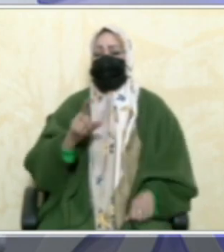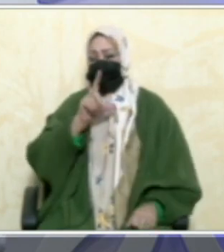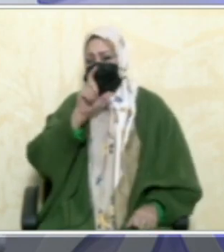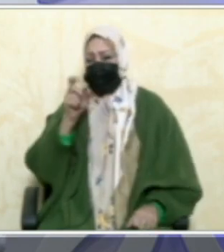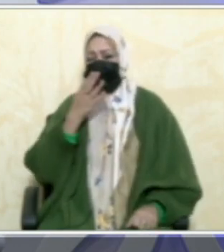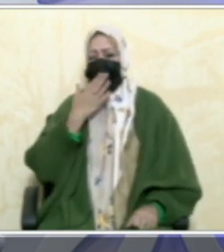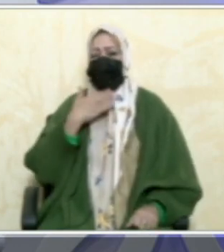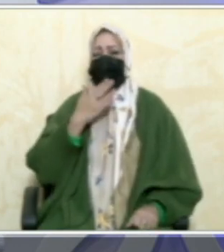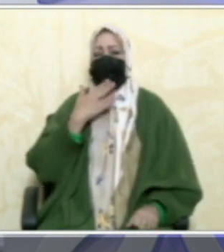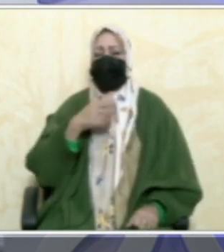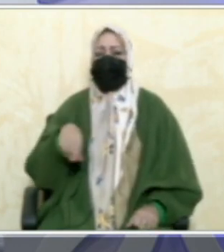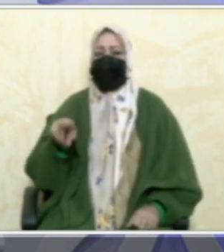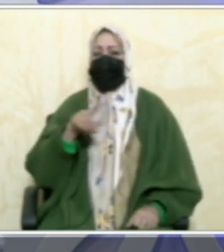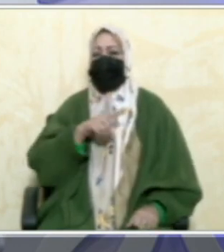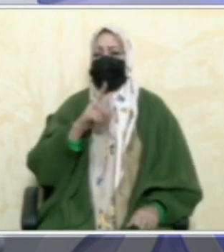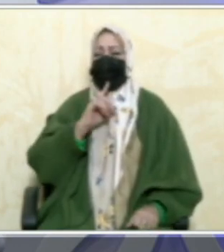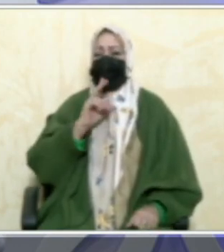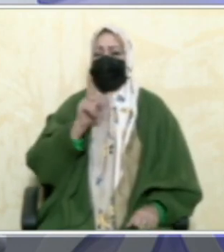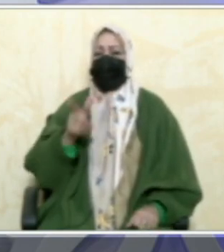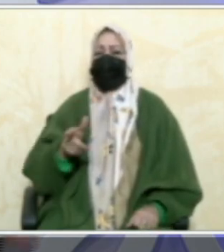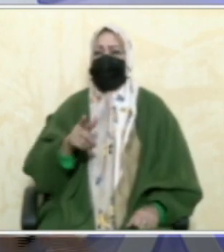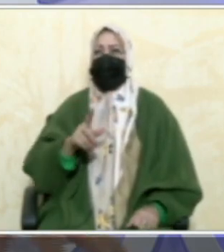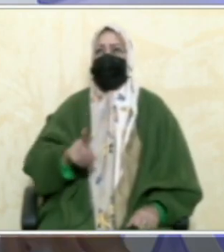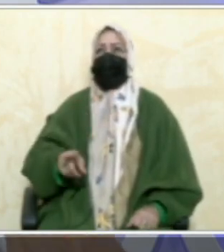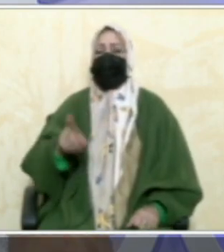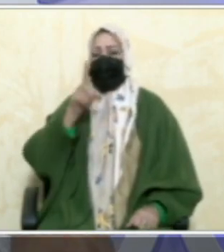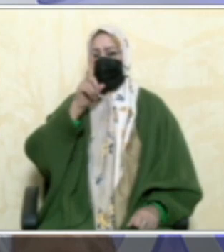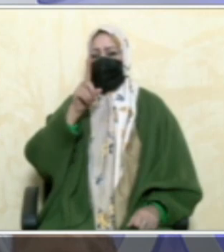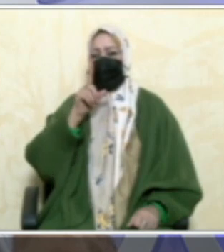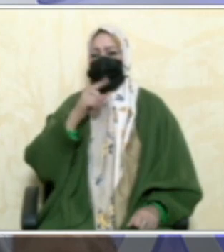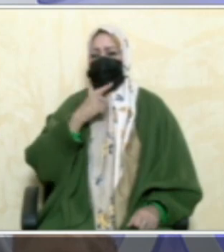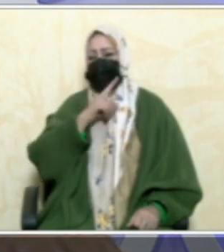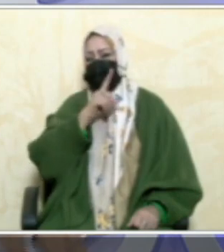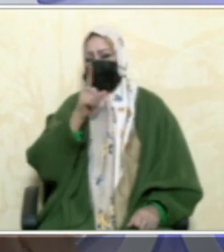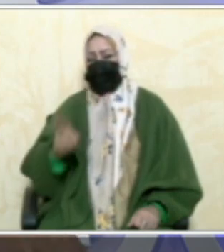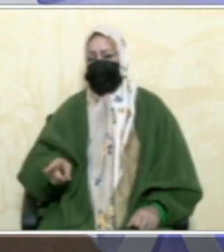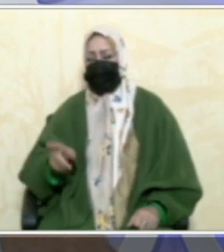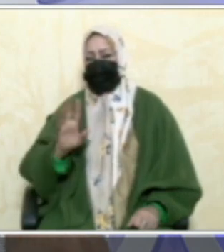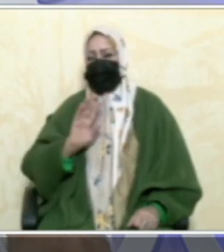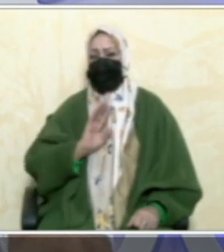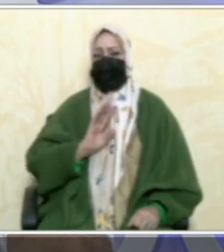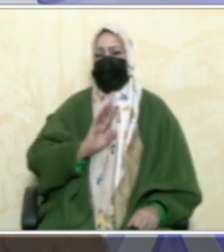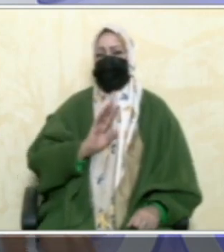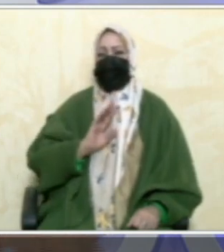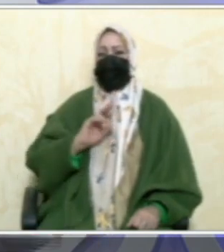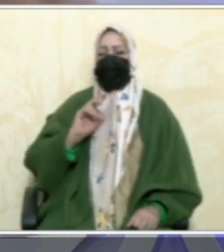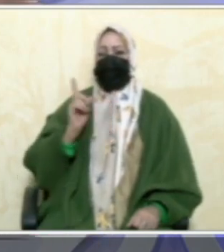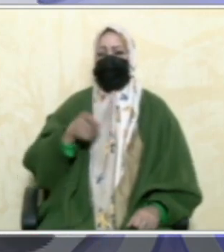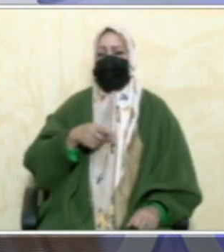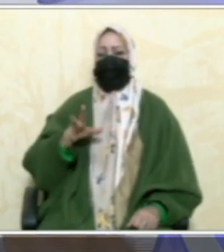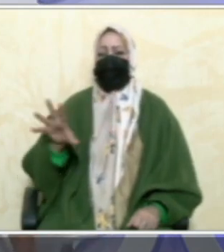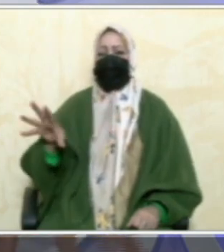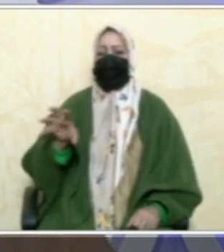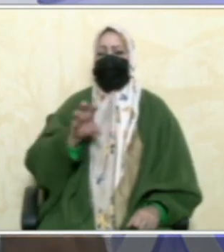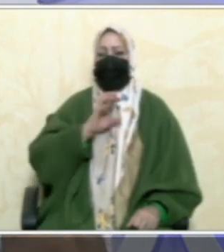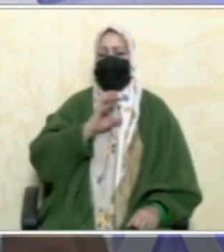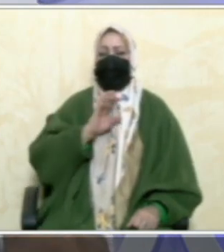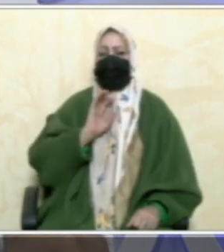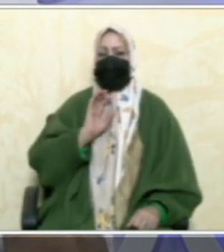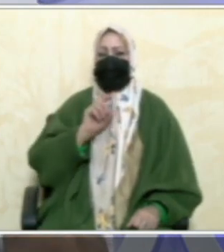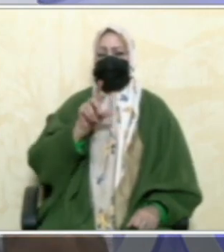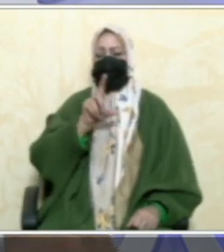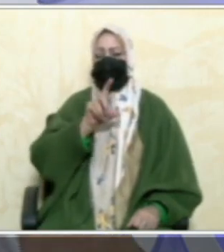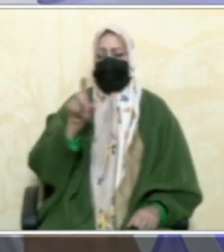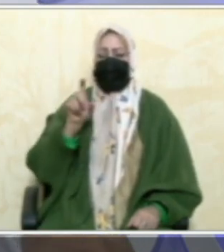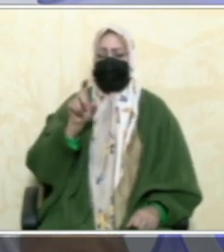في الله خدعنا له. فأنت ما تبيش تأخذ على الأقل المسلم هذا أو الإسلامي ولا سميه اللي تبي